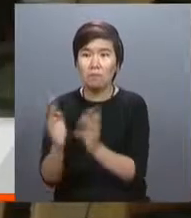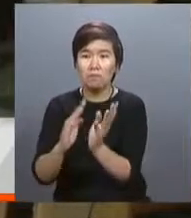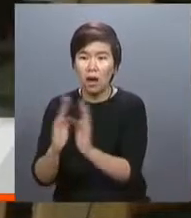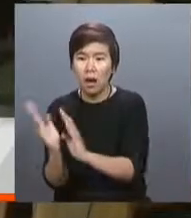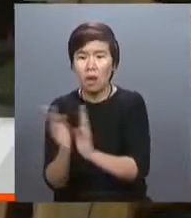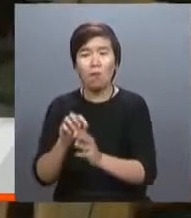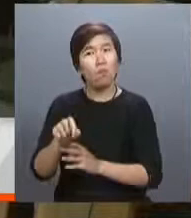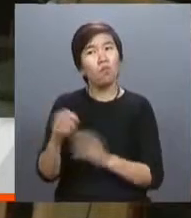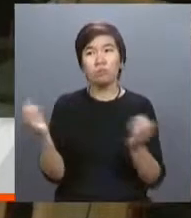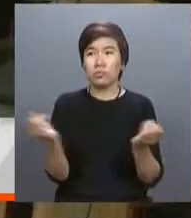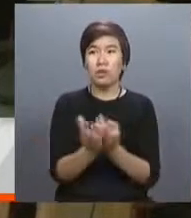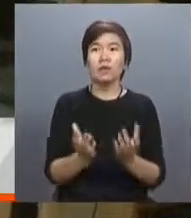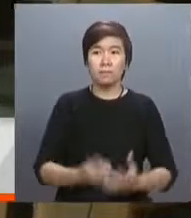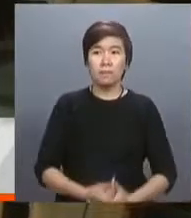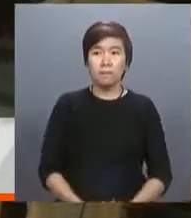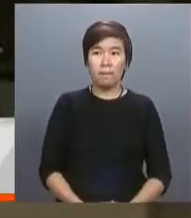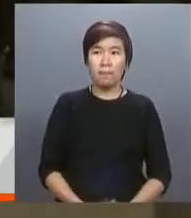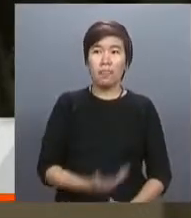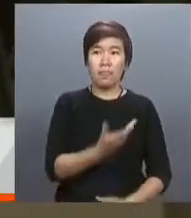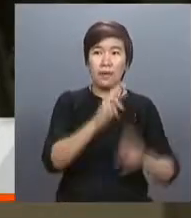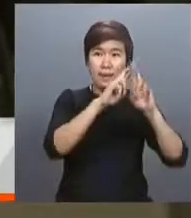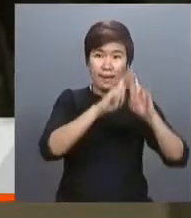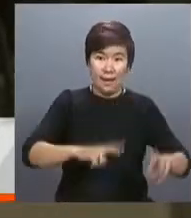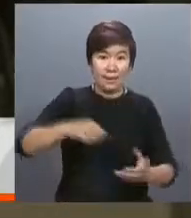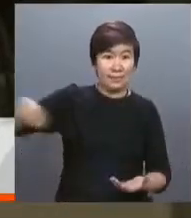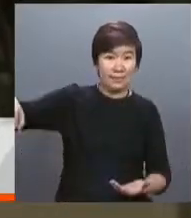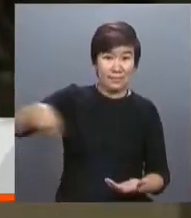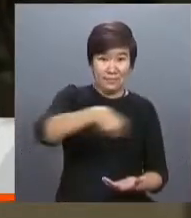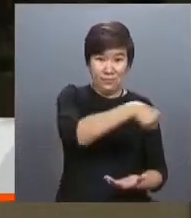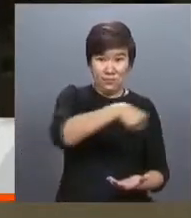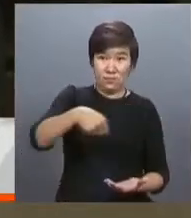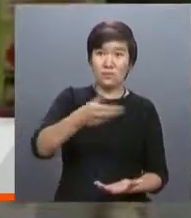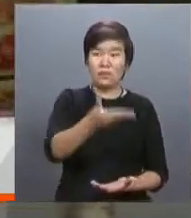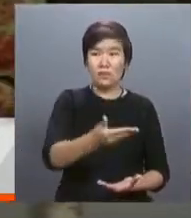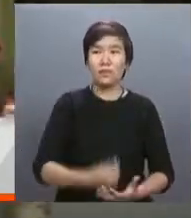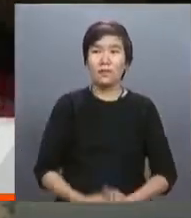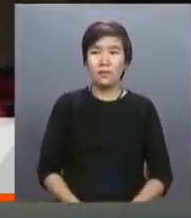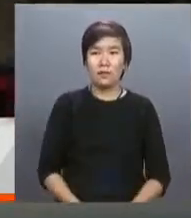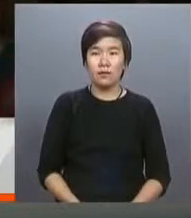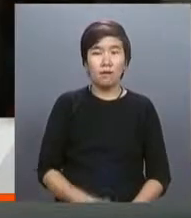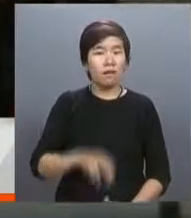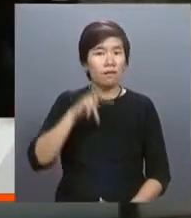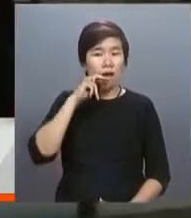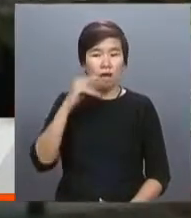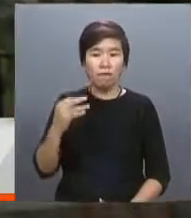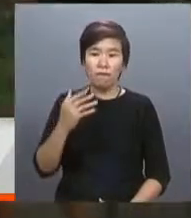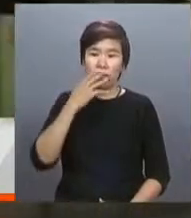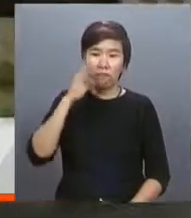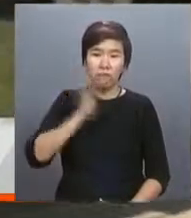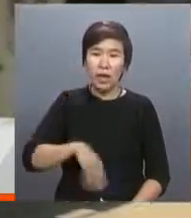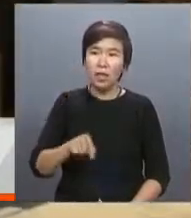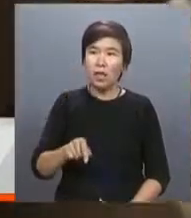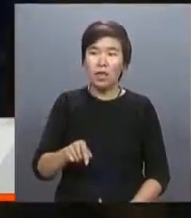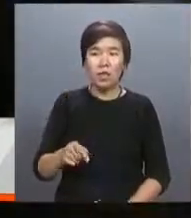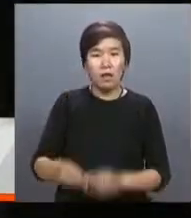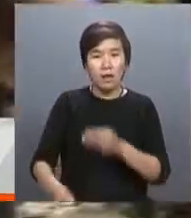น้ำมันก็ผ่านพ้นทีนี้มัน ผู้ประกอบการร้านซักรีดซึ่งอยู่ติดริมคลองสาธารณะคนนี้บอกว่าน้ำเน่าเสียมีปริมาณเพิ่มมากขึ้นเพ